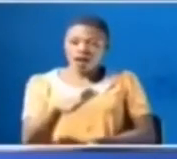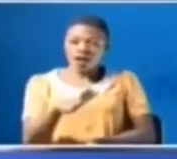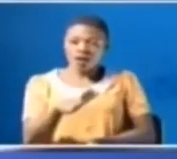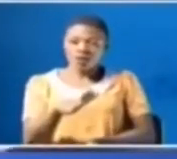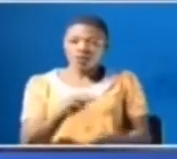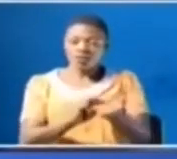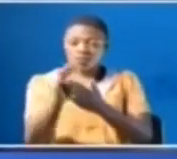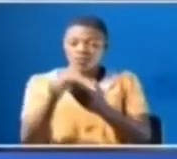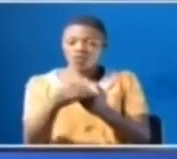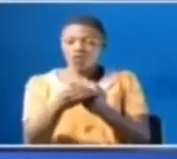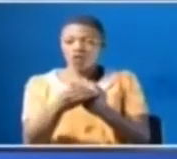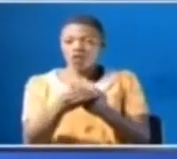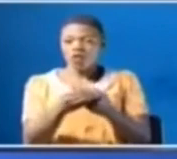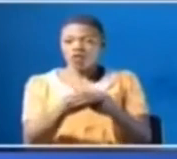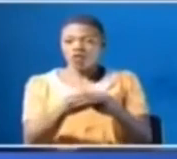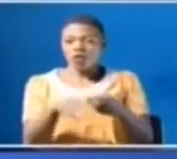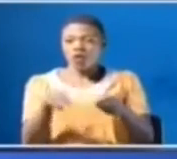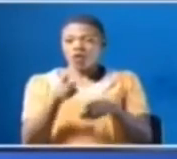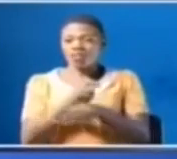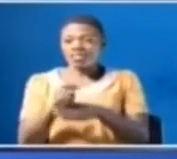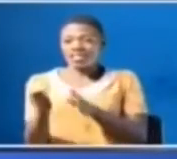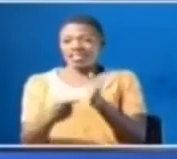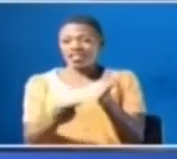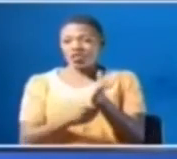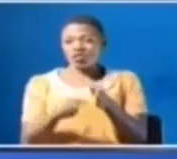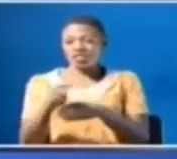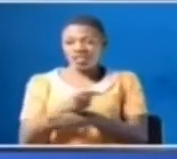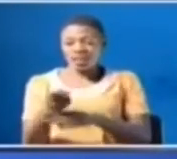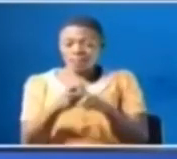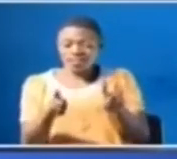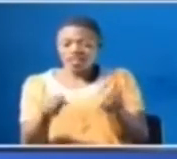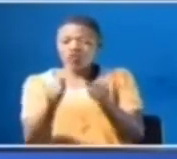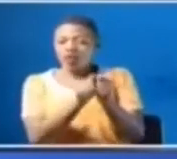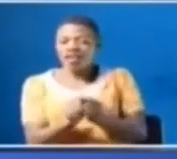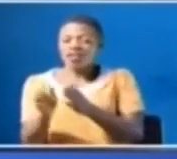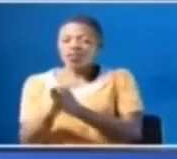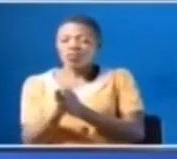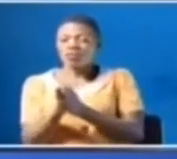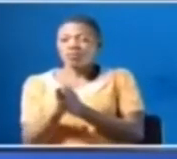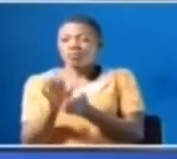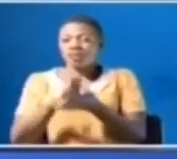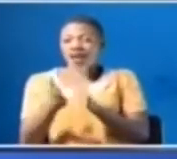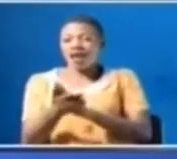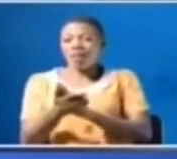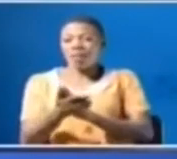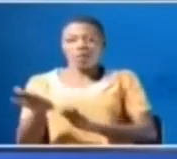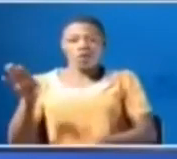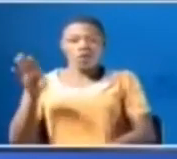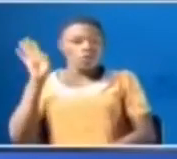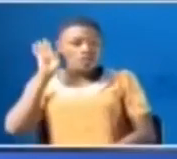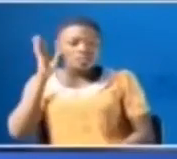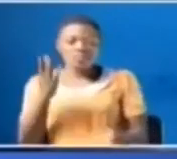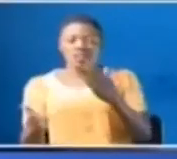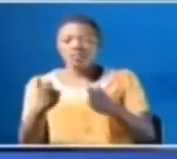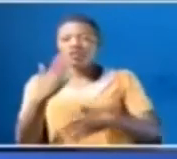polytechnics but sasa ziwe ni kama constituent colleges, uelewa? So ni kama maybe chuo kikuu cha Nairobi